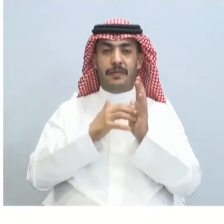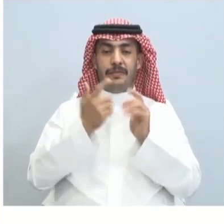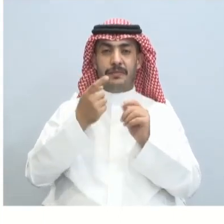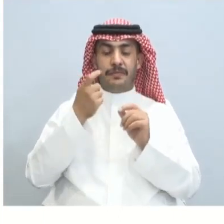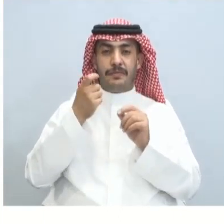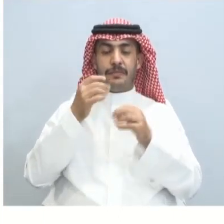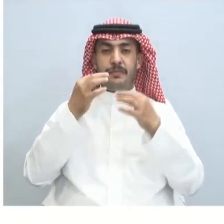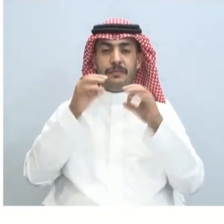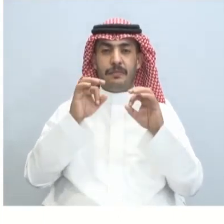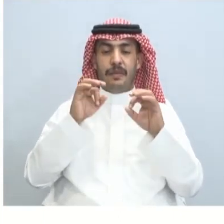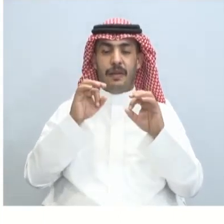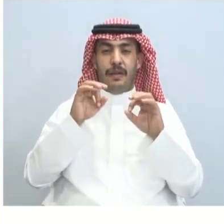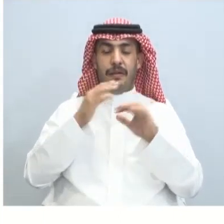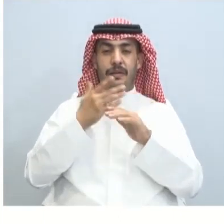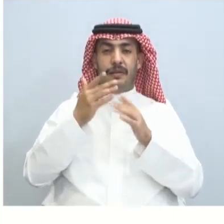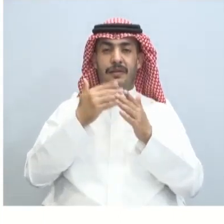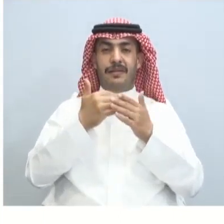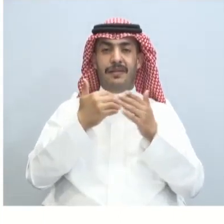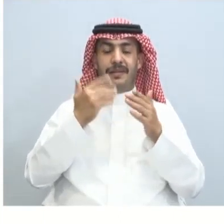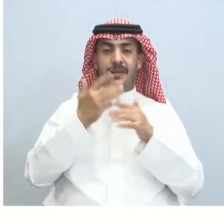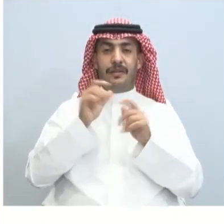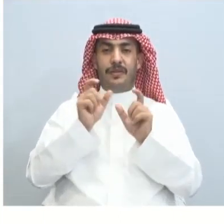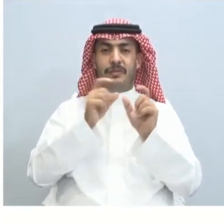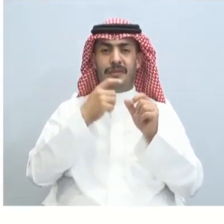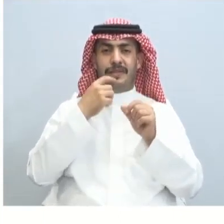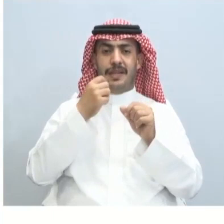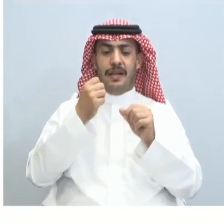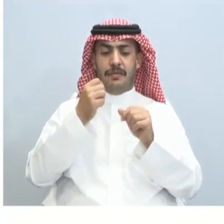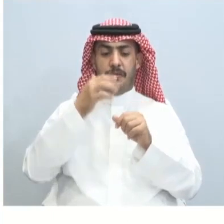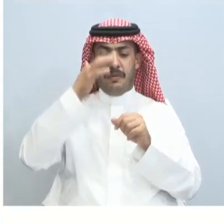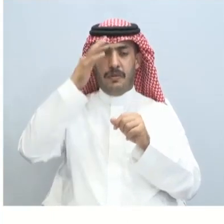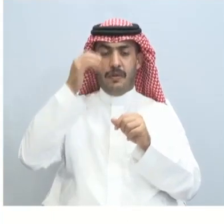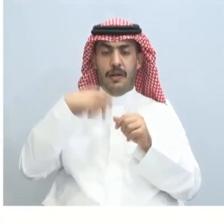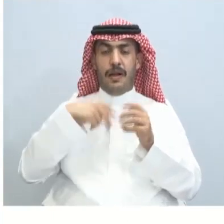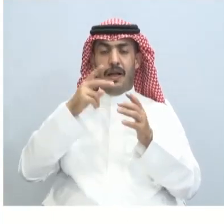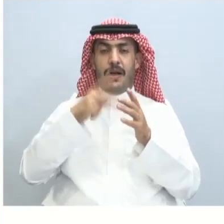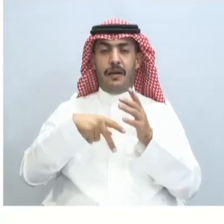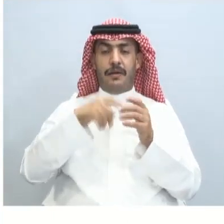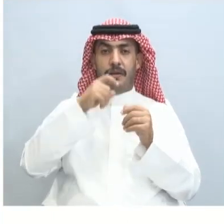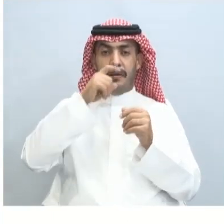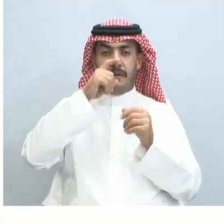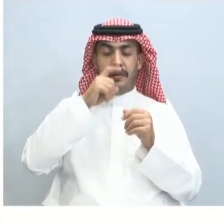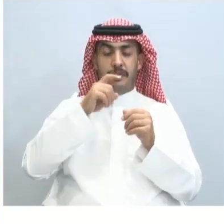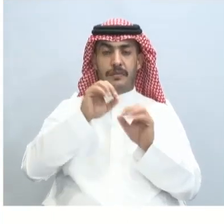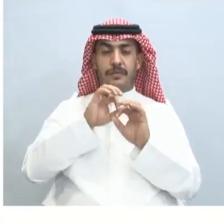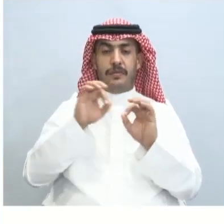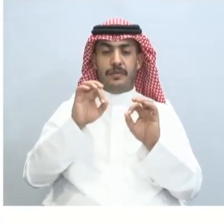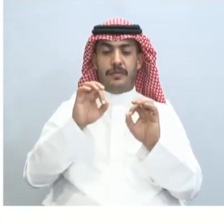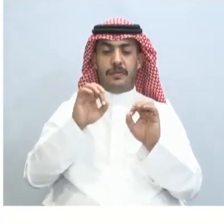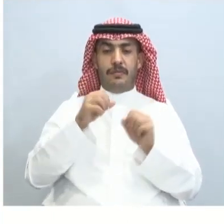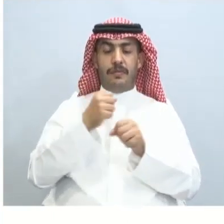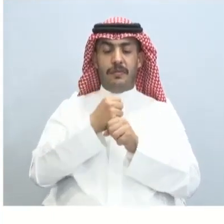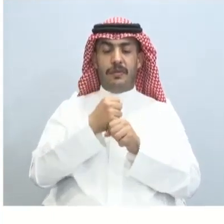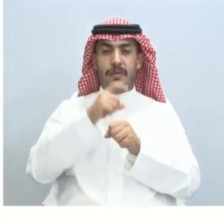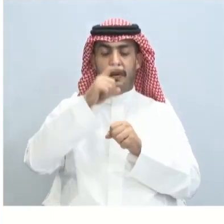المفهومه المالوفه بعيدا بالتاكيد عن الجمل الصعبه حينما تصدر قرار لابد ان يكون موجه لموظفين